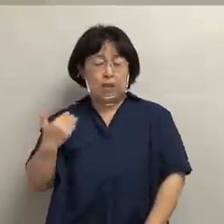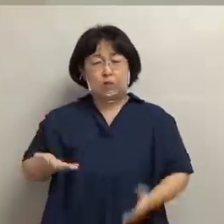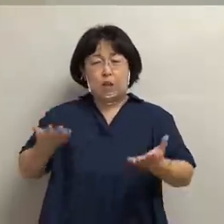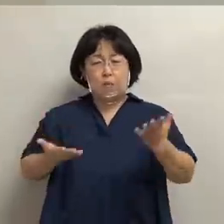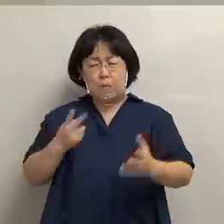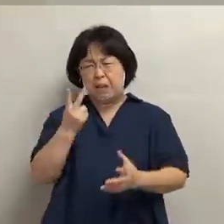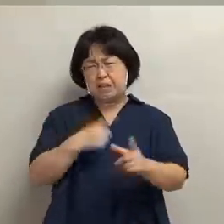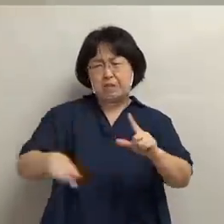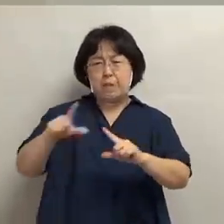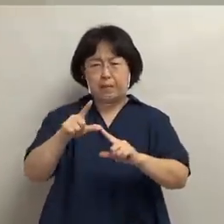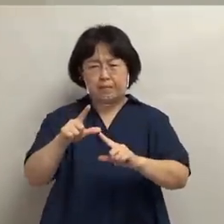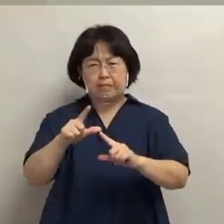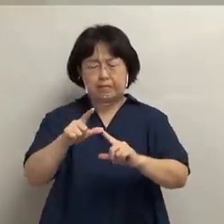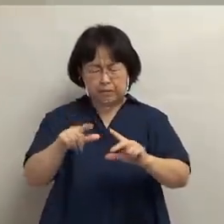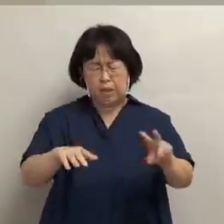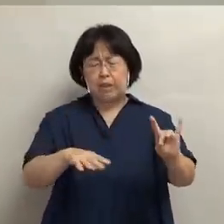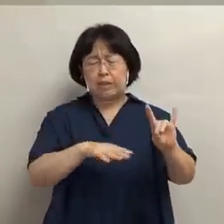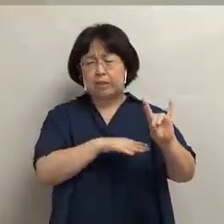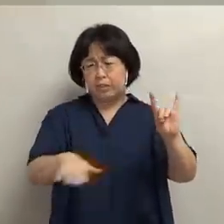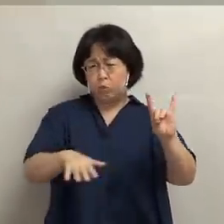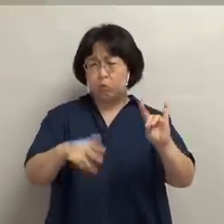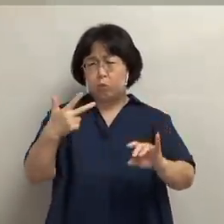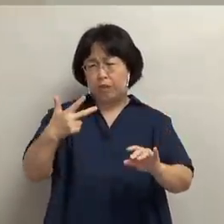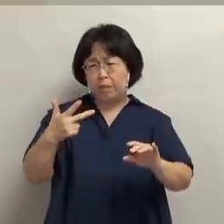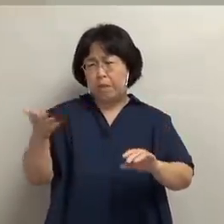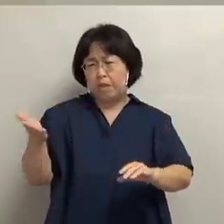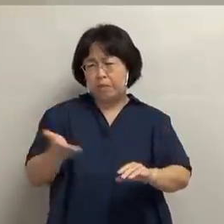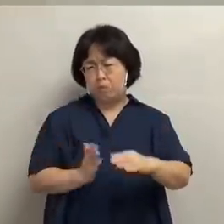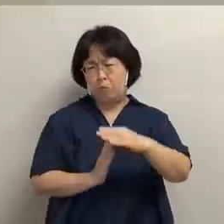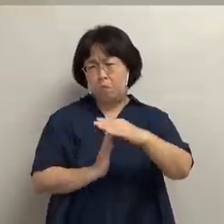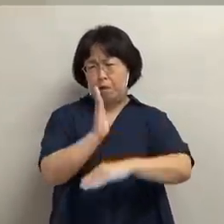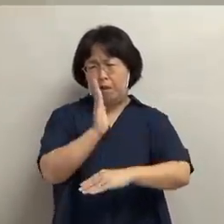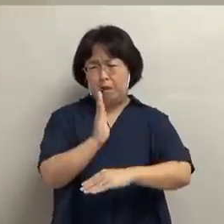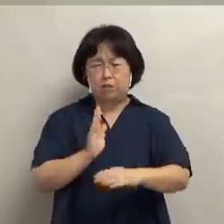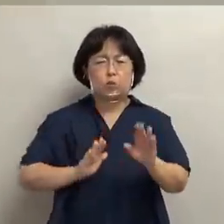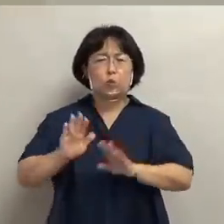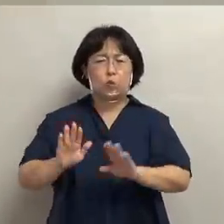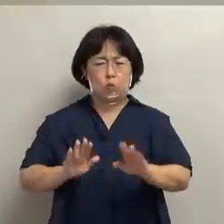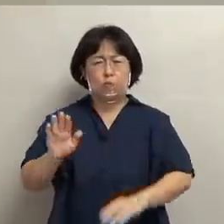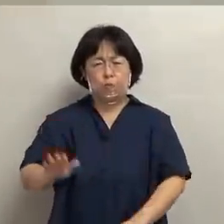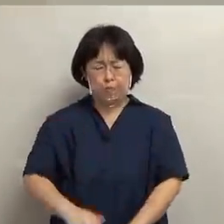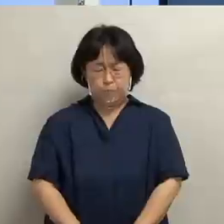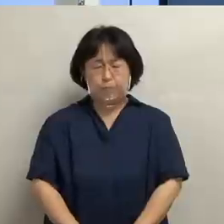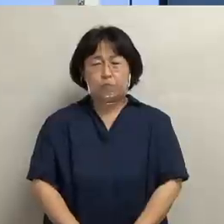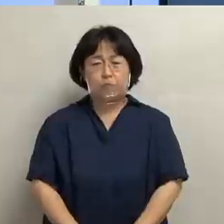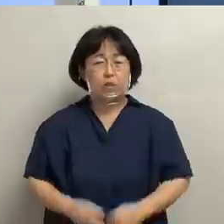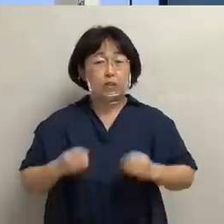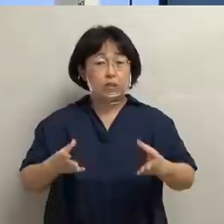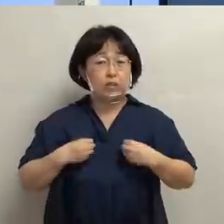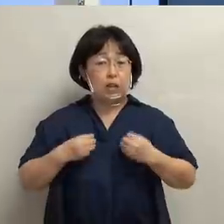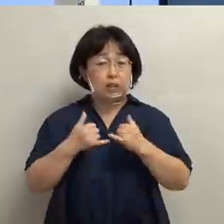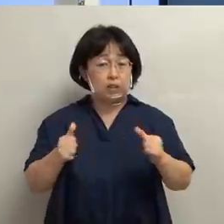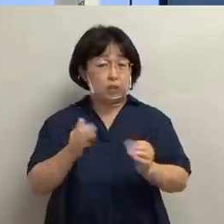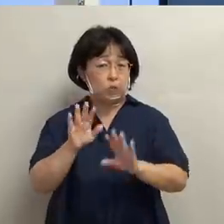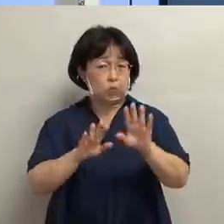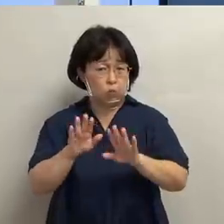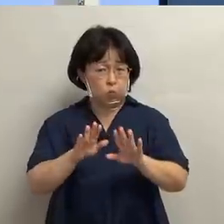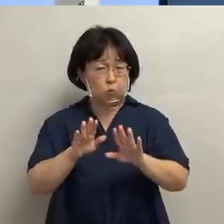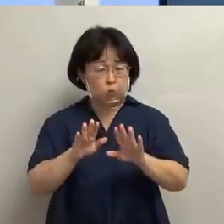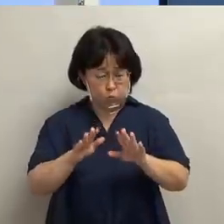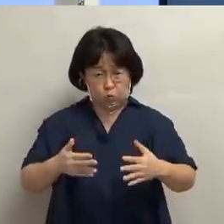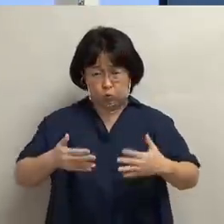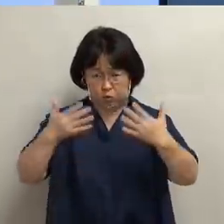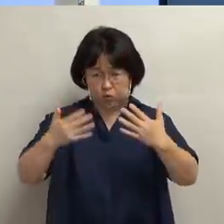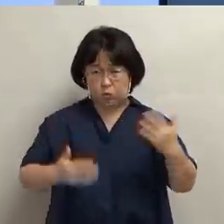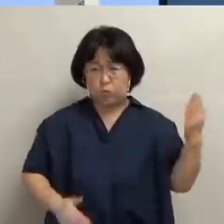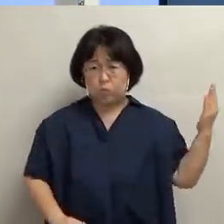てこの基準7%これも多いていますついて新規感染者の状況について